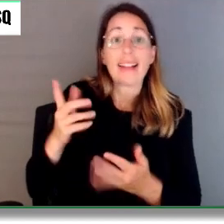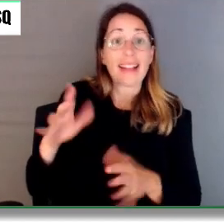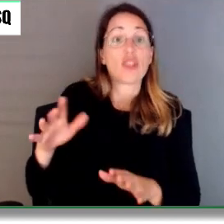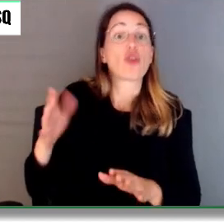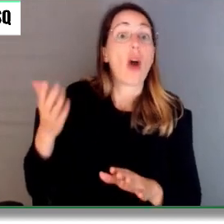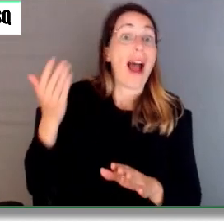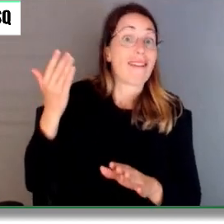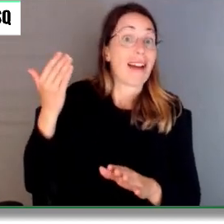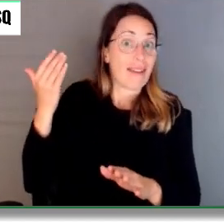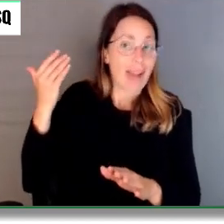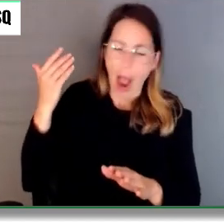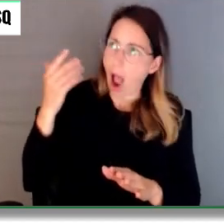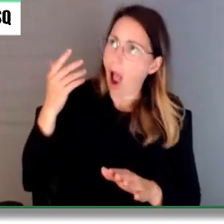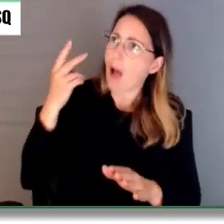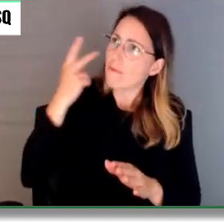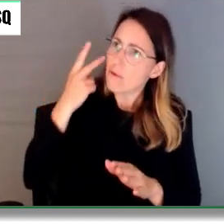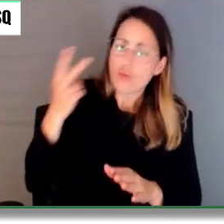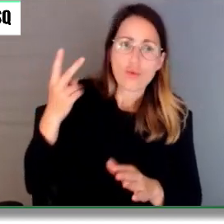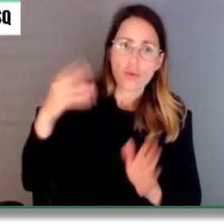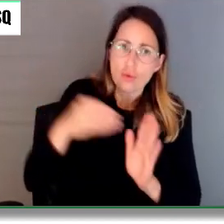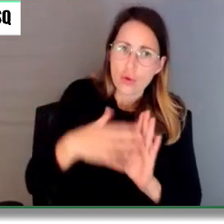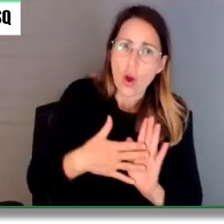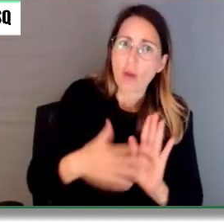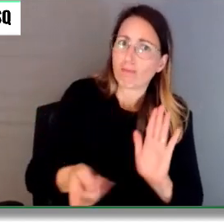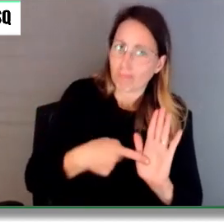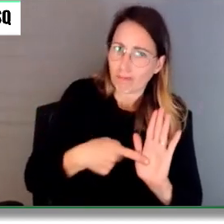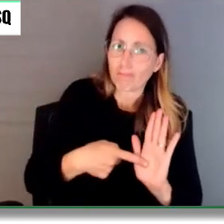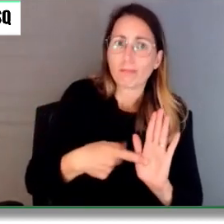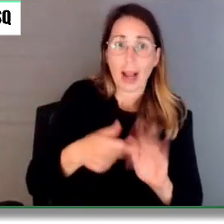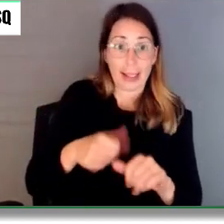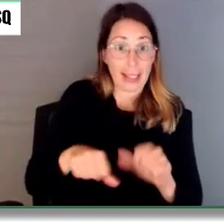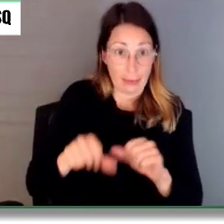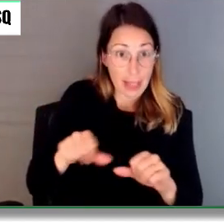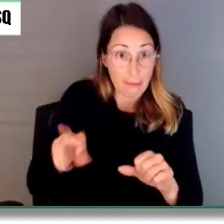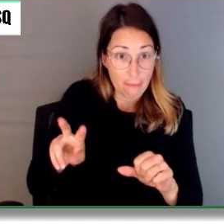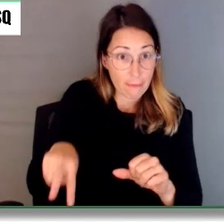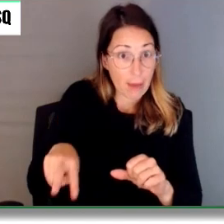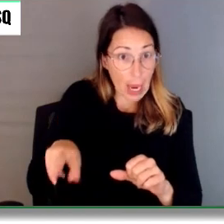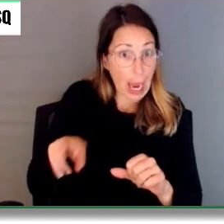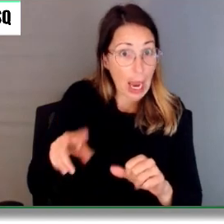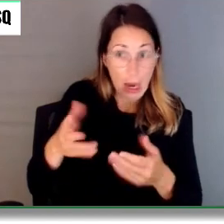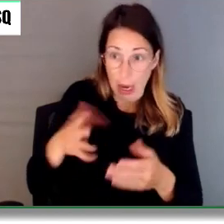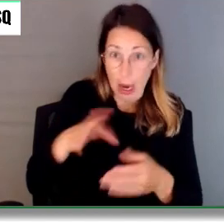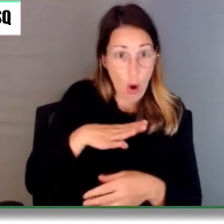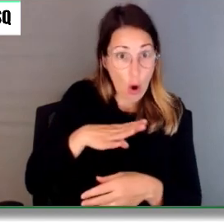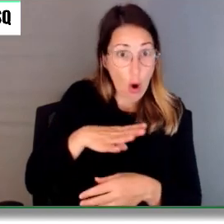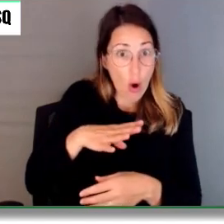auparavant considérées comme étant des activités appropriées pour des personnes vivant avec un haut